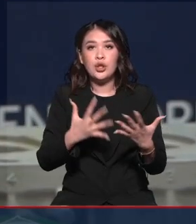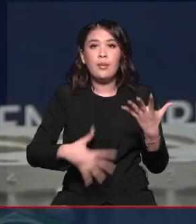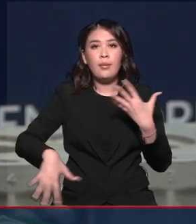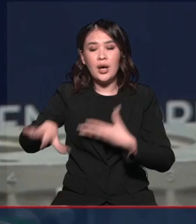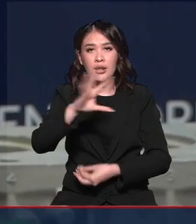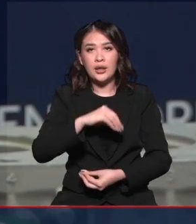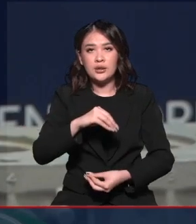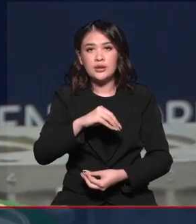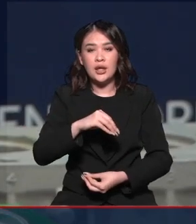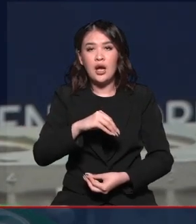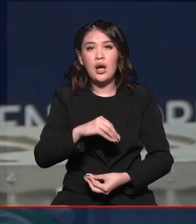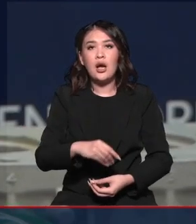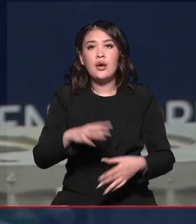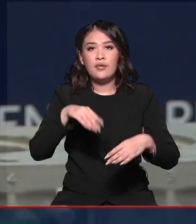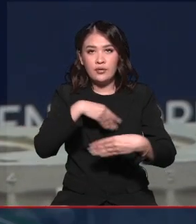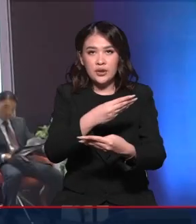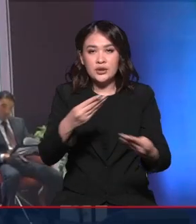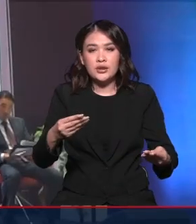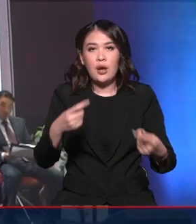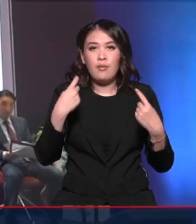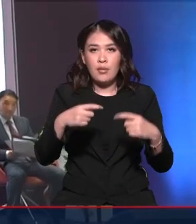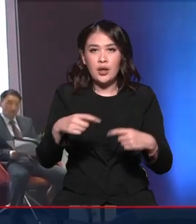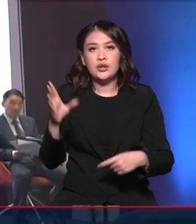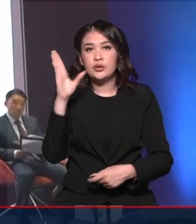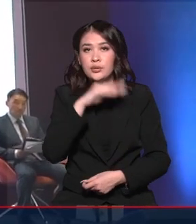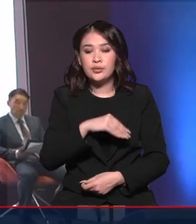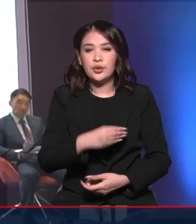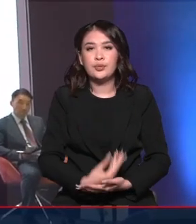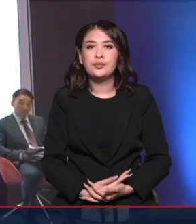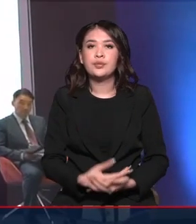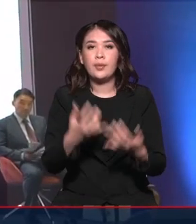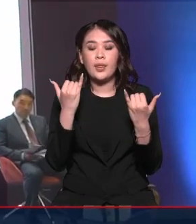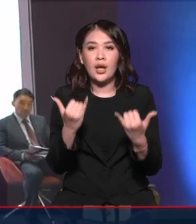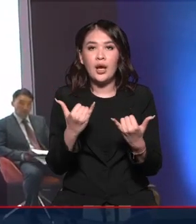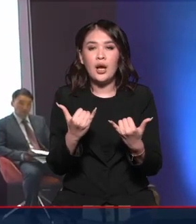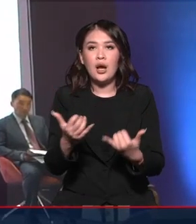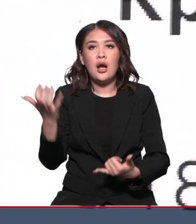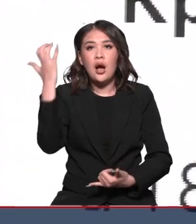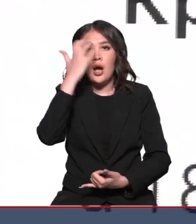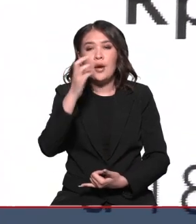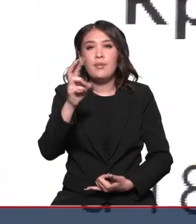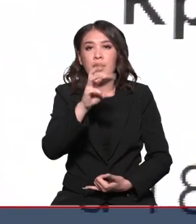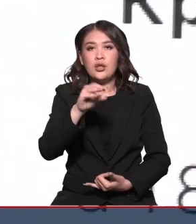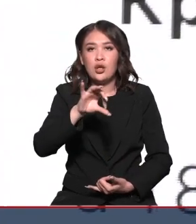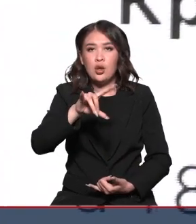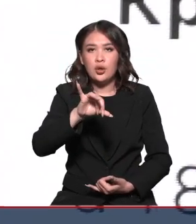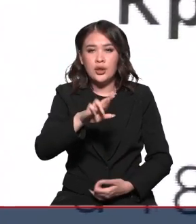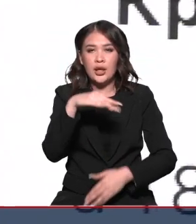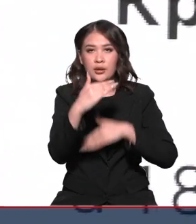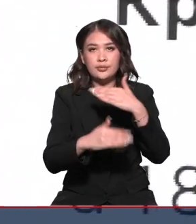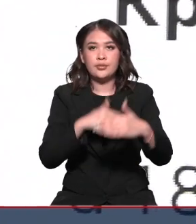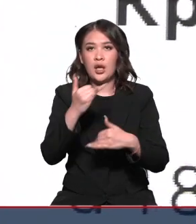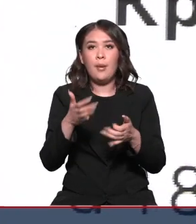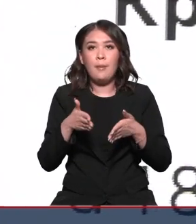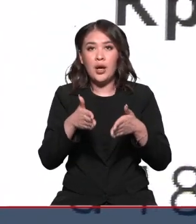индустриалды аймақты өнімімізбен қамтамасыз етіп жатырмыз. Қазыналы өңірде қара металлургия өндірісі қарышты дамып келеді. Осы